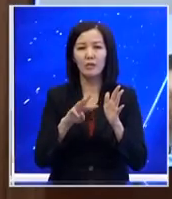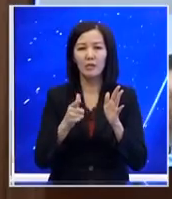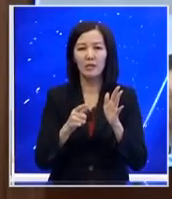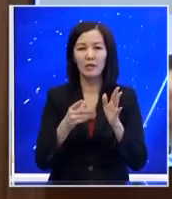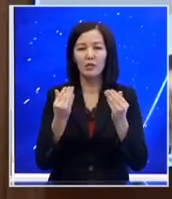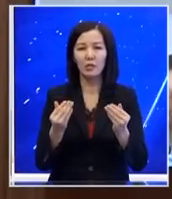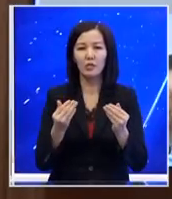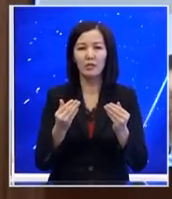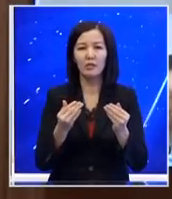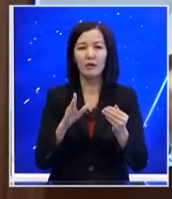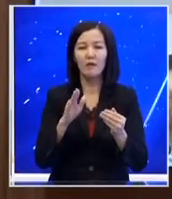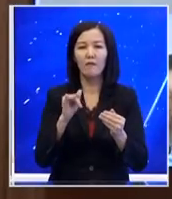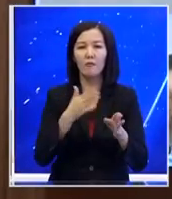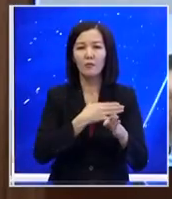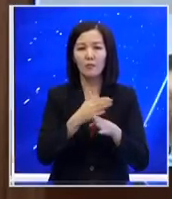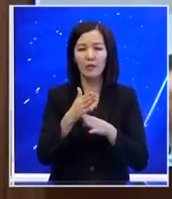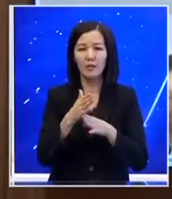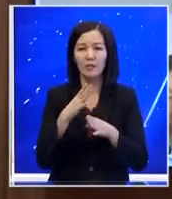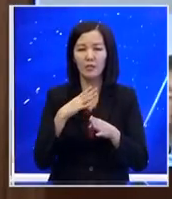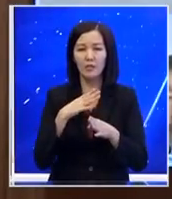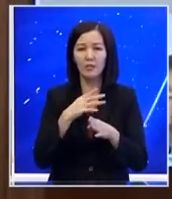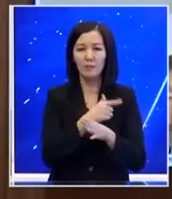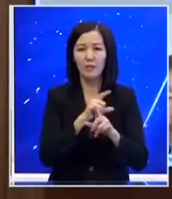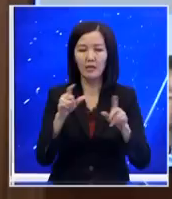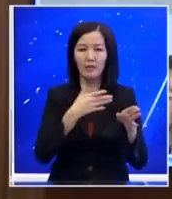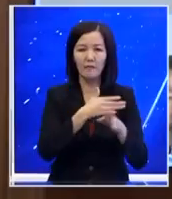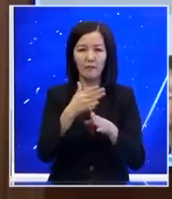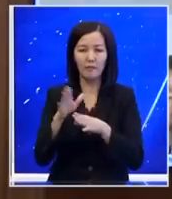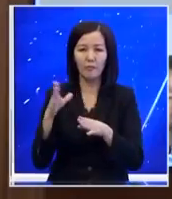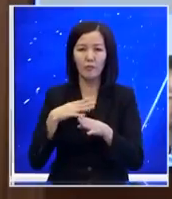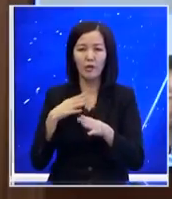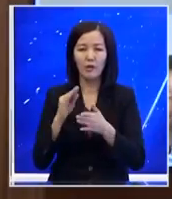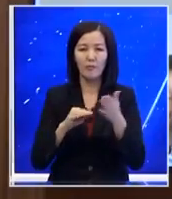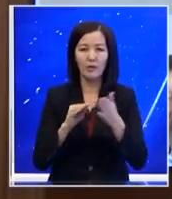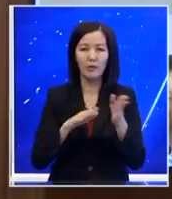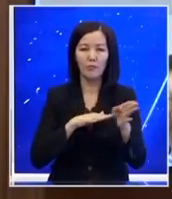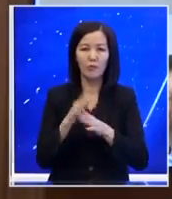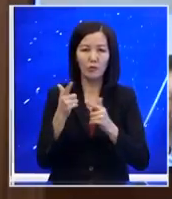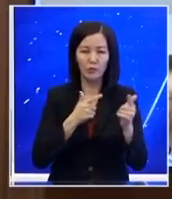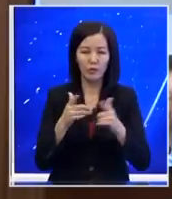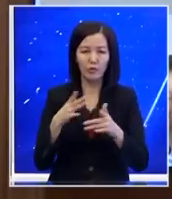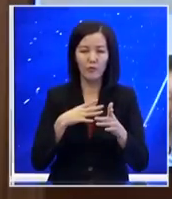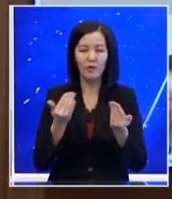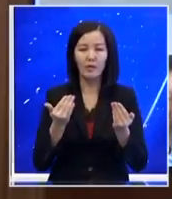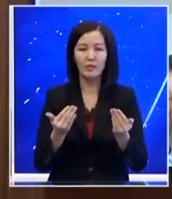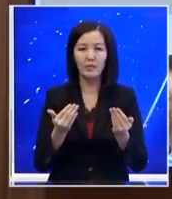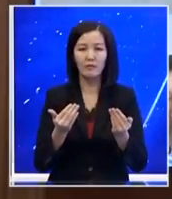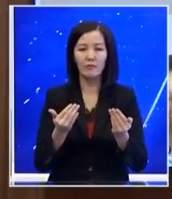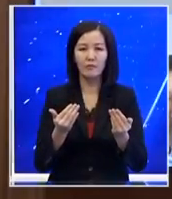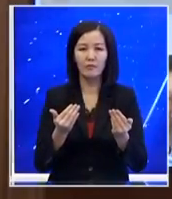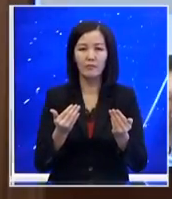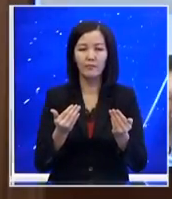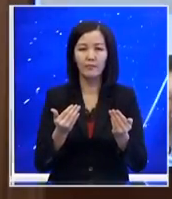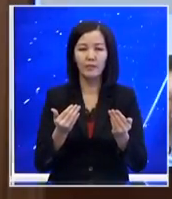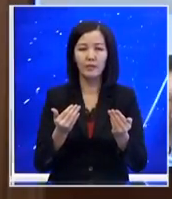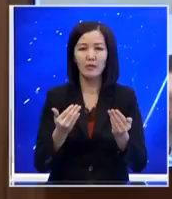уже в ФОМС. ФОМС сейчас уже садит на медорганизации. По протоколам полностью отработали и